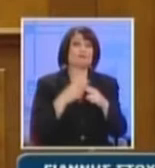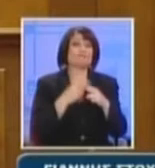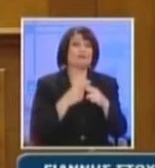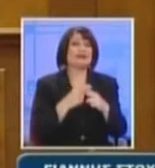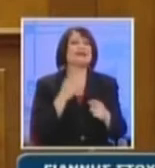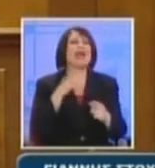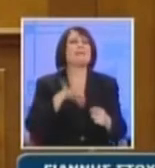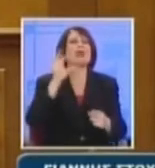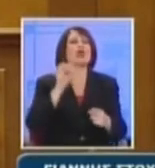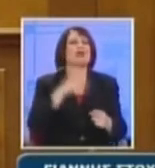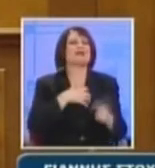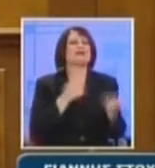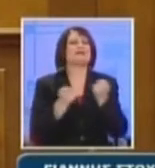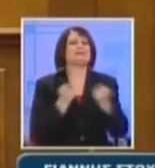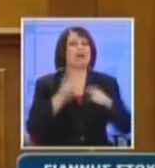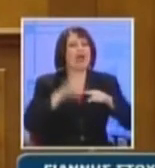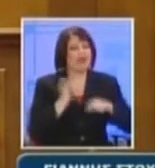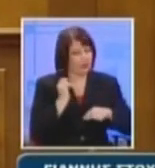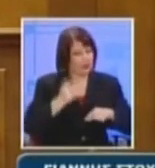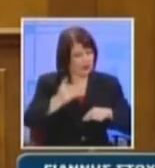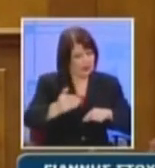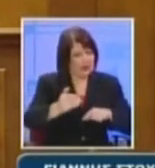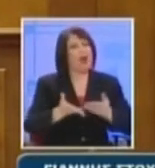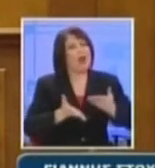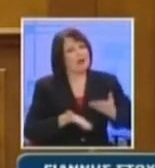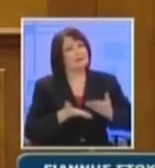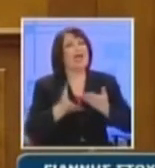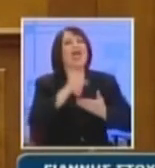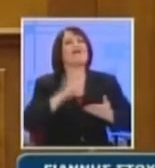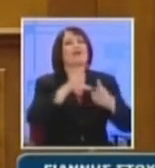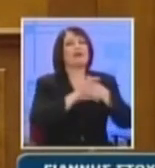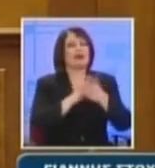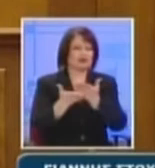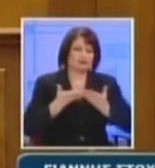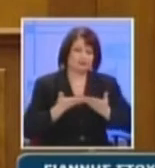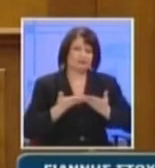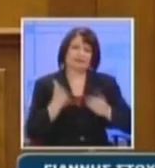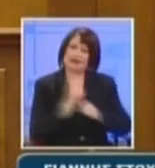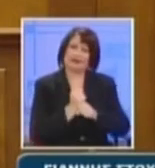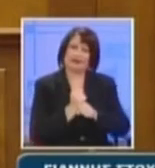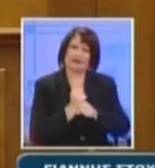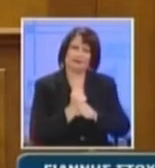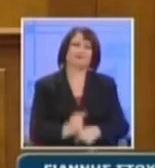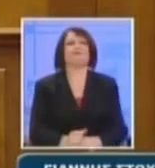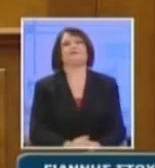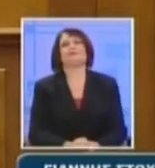Ελλάδα εξασφάλισε, έστω και καθυστερημένα, τη στήριξη των Ευρωπαίων εταίρων της.